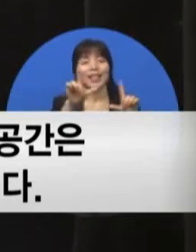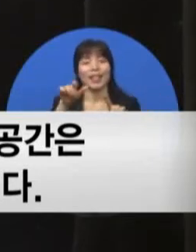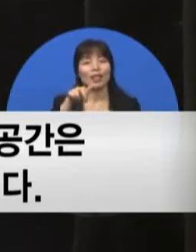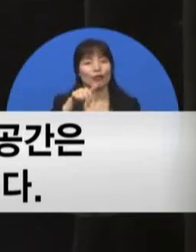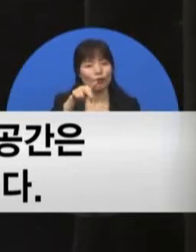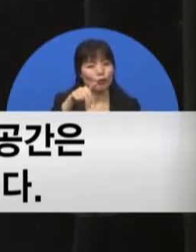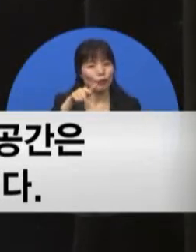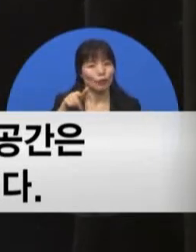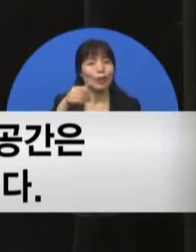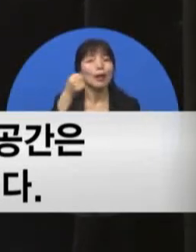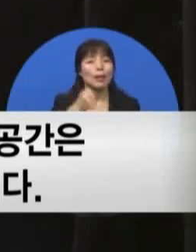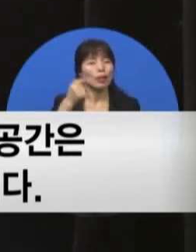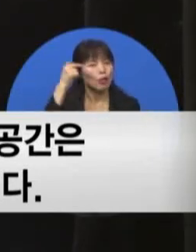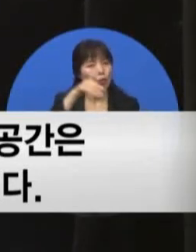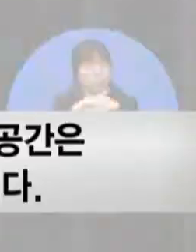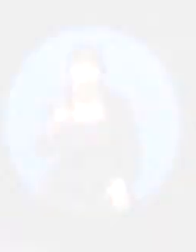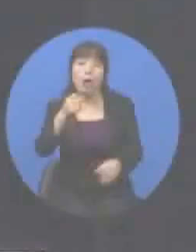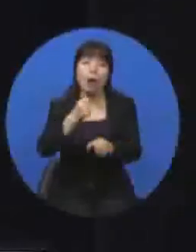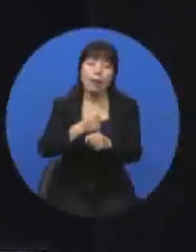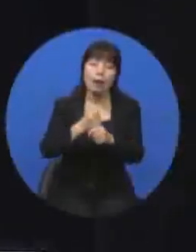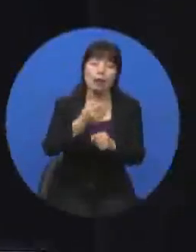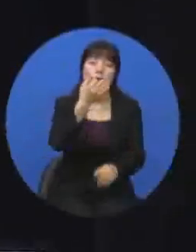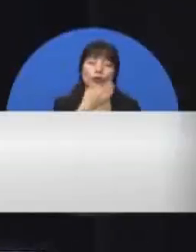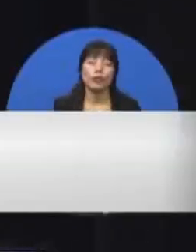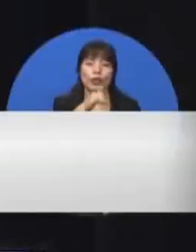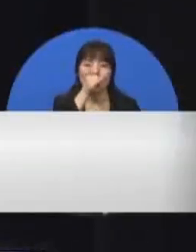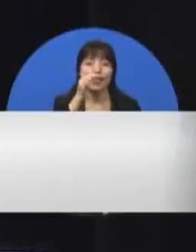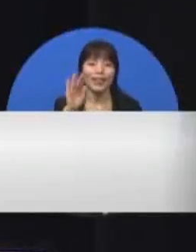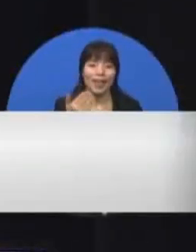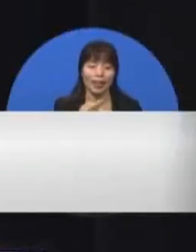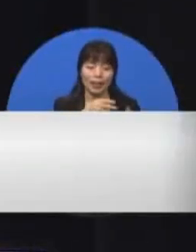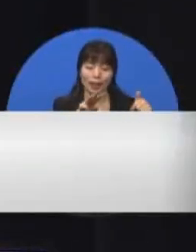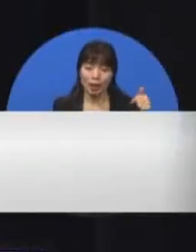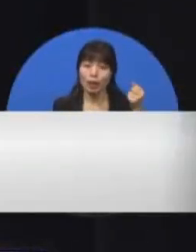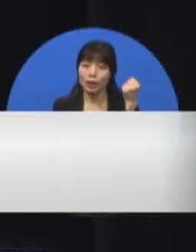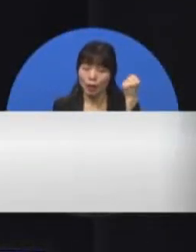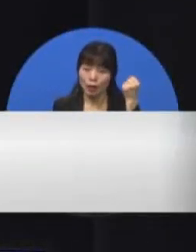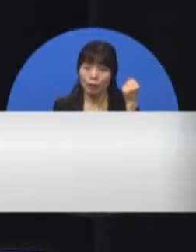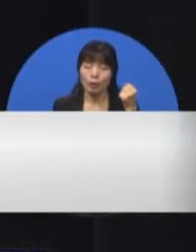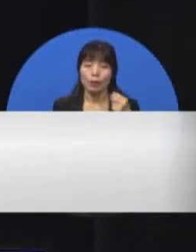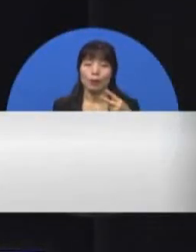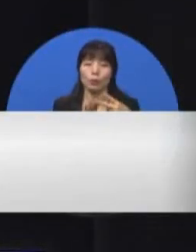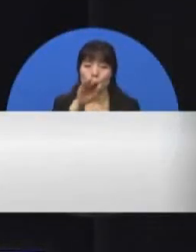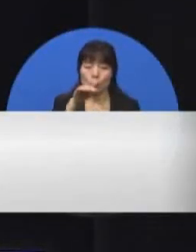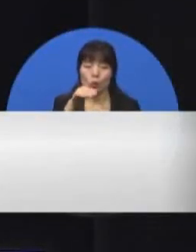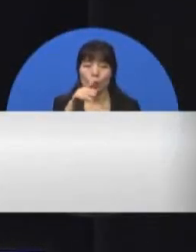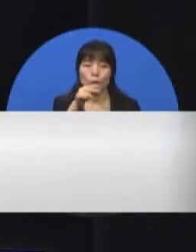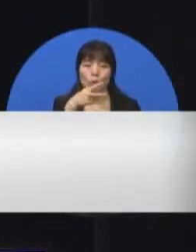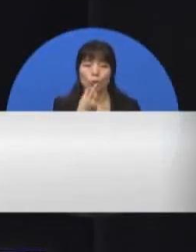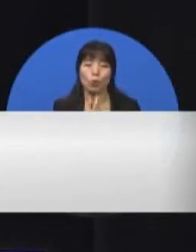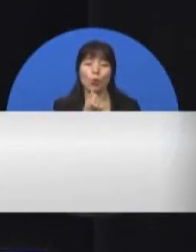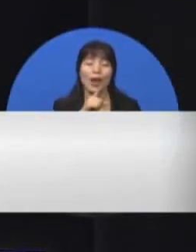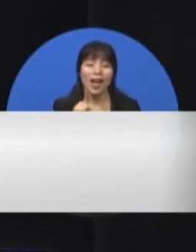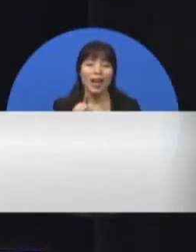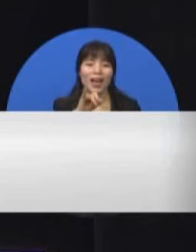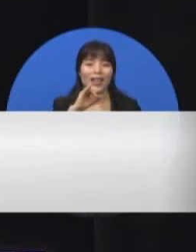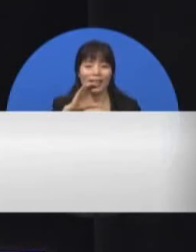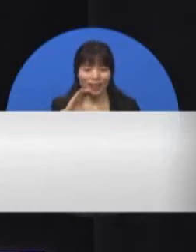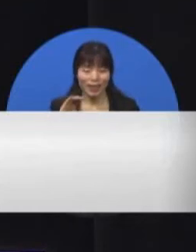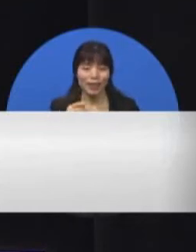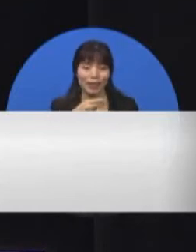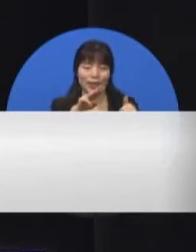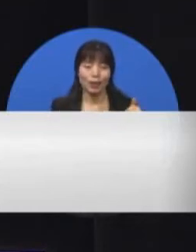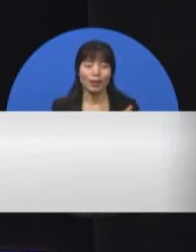계획을 제가 세워놓고 나왔습니다. 인천 기점부터 도화 IC까지는 인천시 예산으로 조속